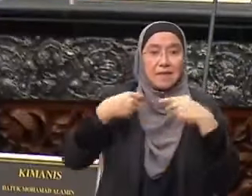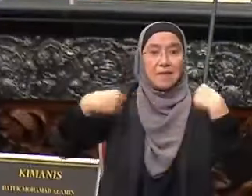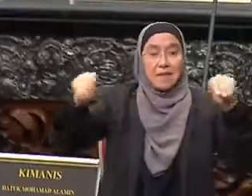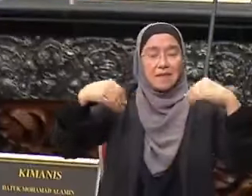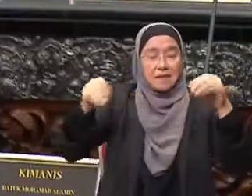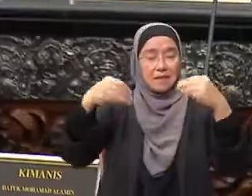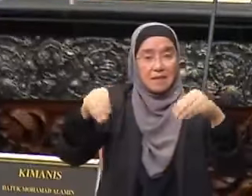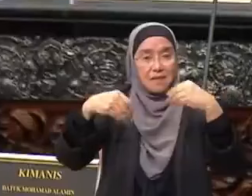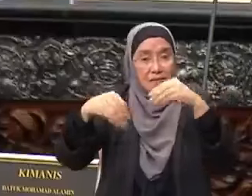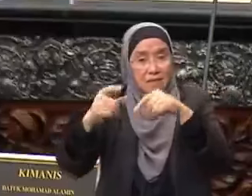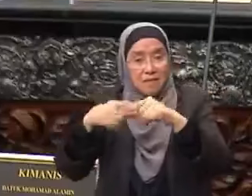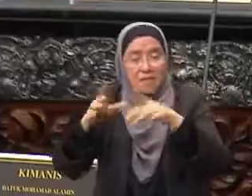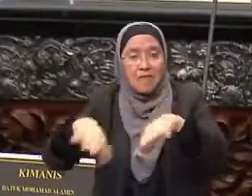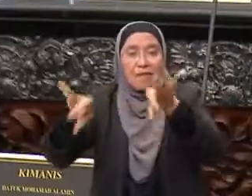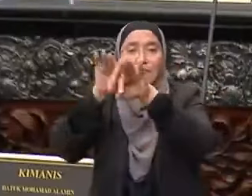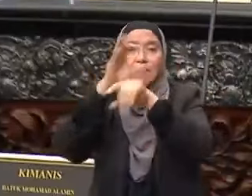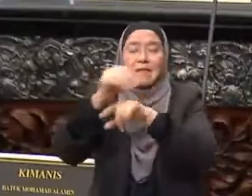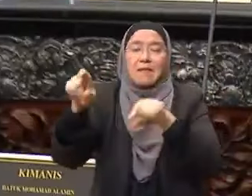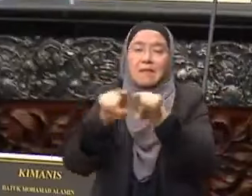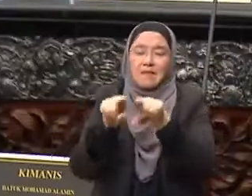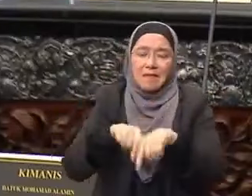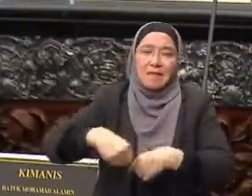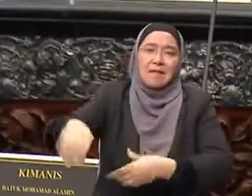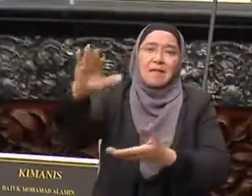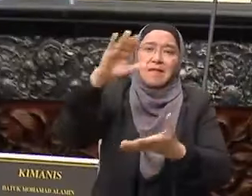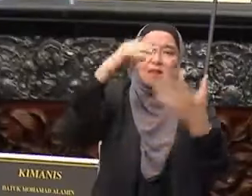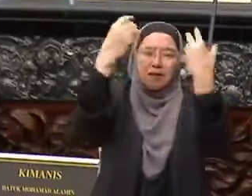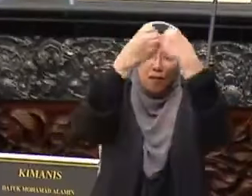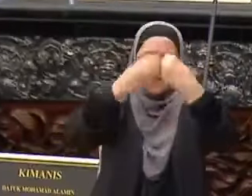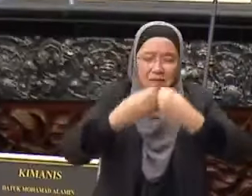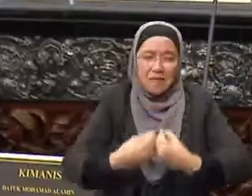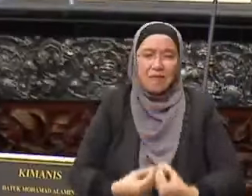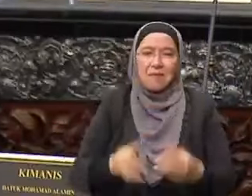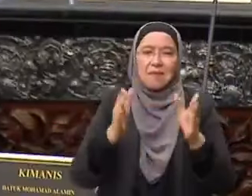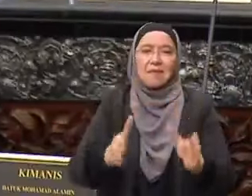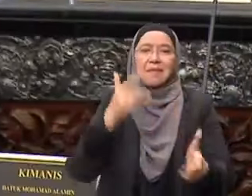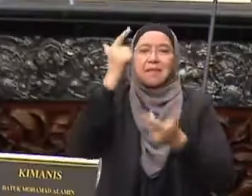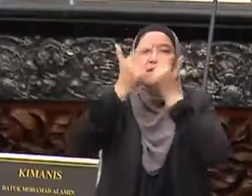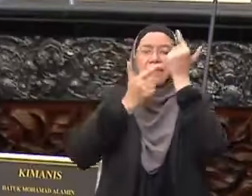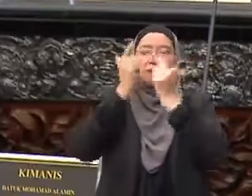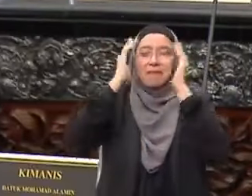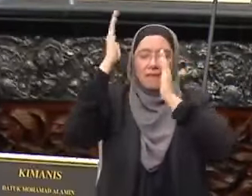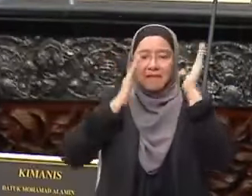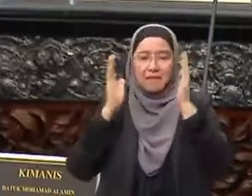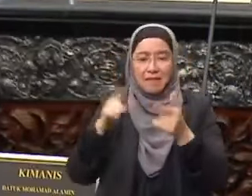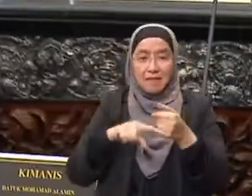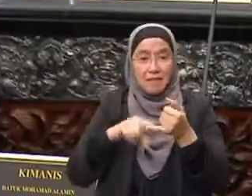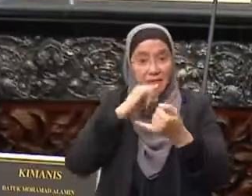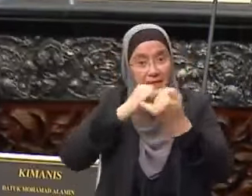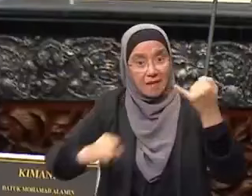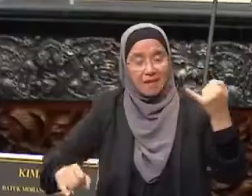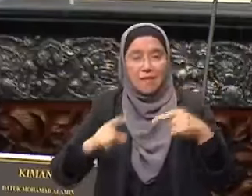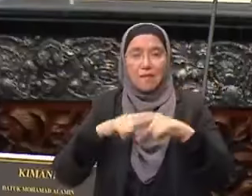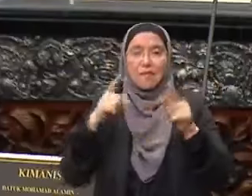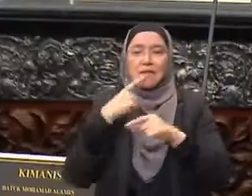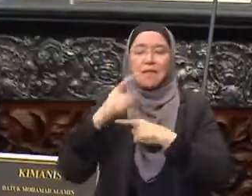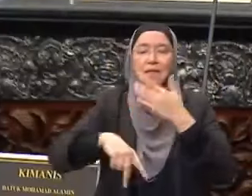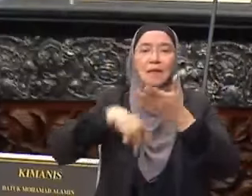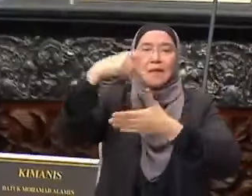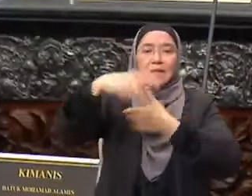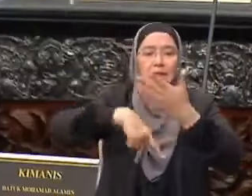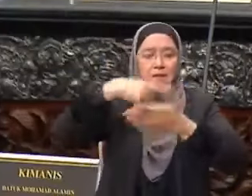peningkatan kedatangan pelancong antarabangsa ke Malaysia dan akhir sekali penganjuran program lawatan familiarisasi bersama